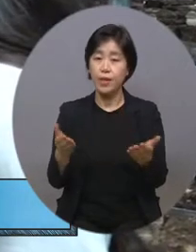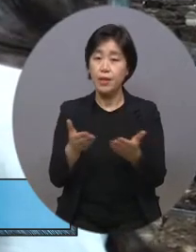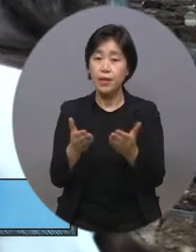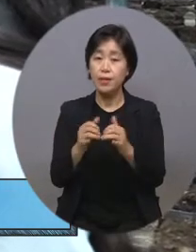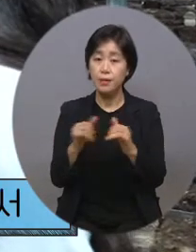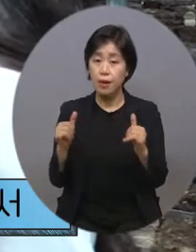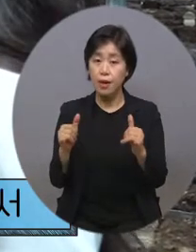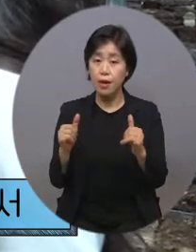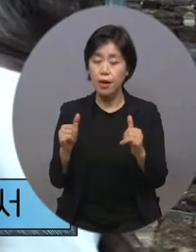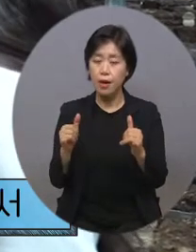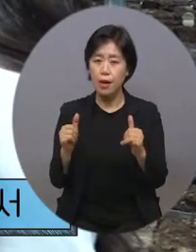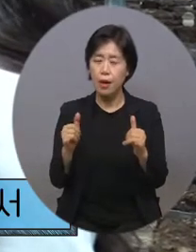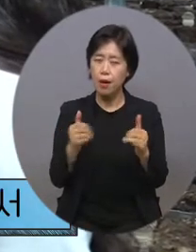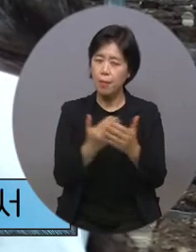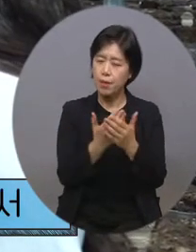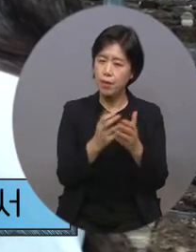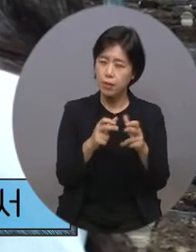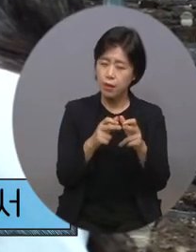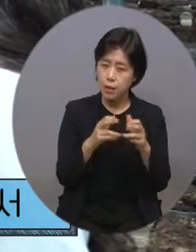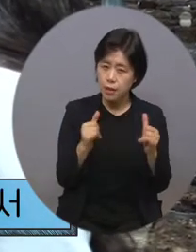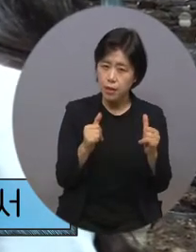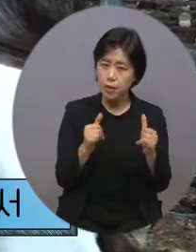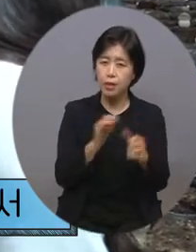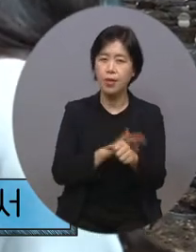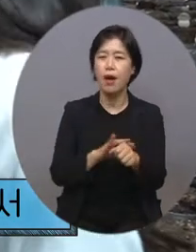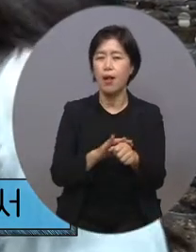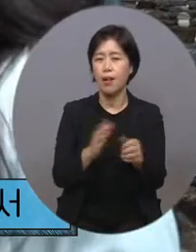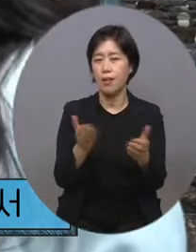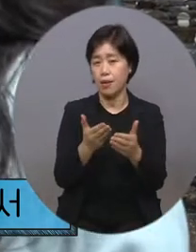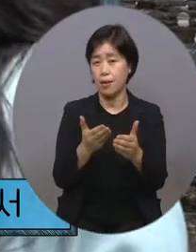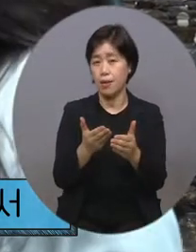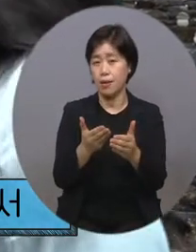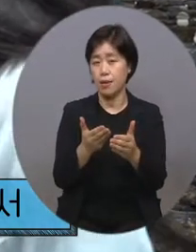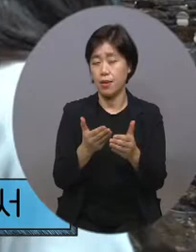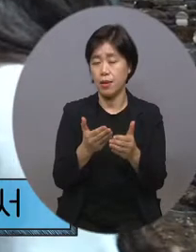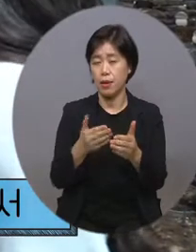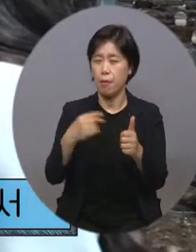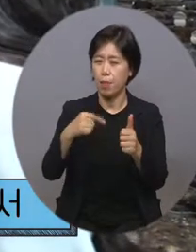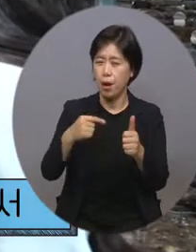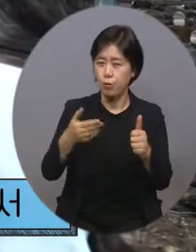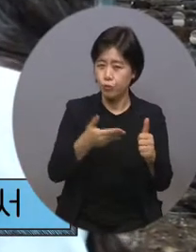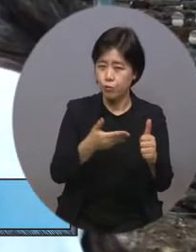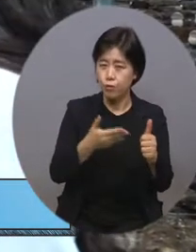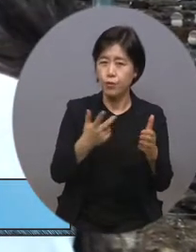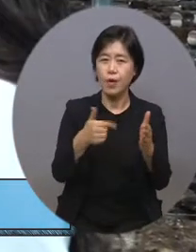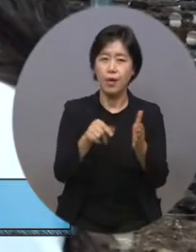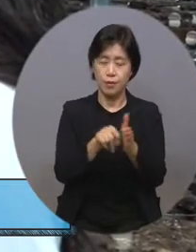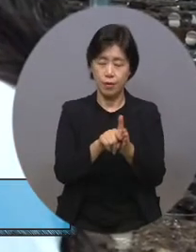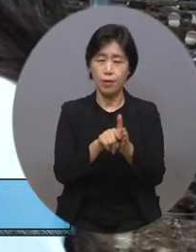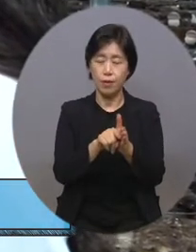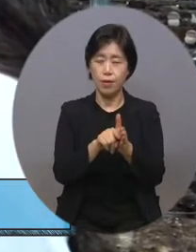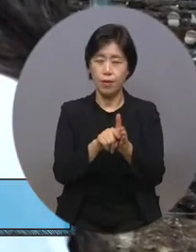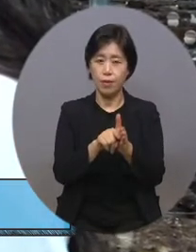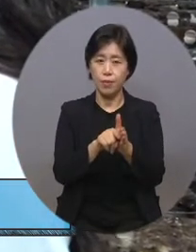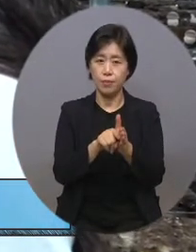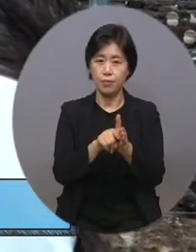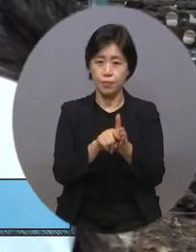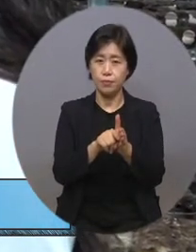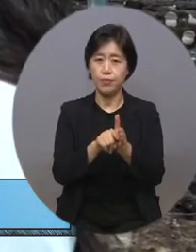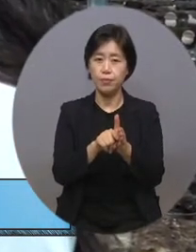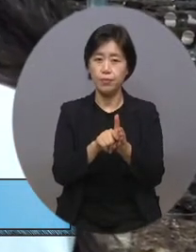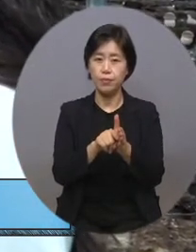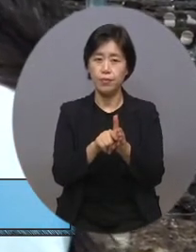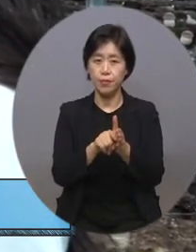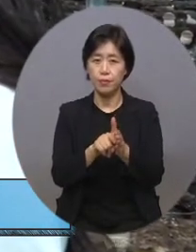높이기 위해서 별도로 장애인 고용공단에서 지원을 받아서 파견 와서 저희 쪽에서